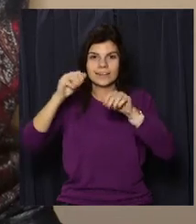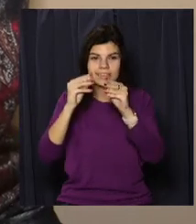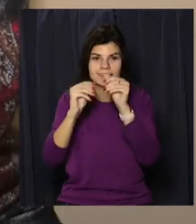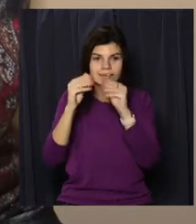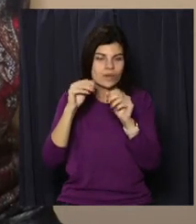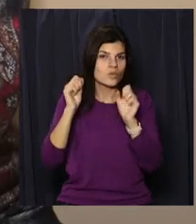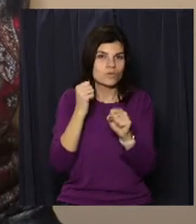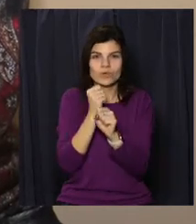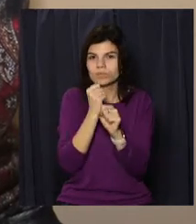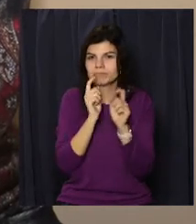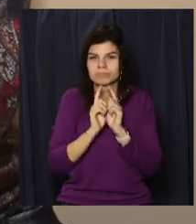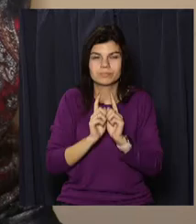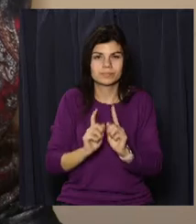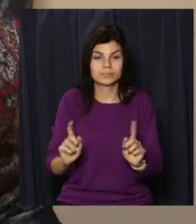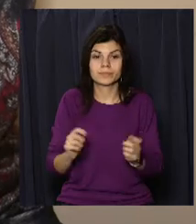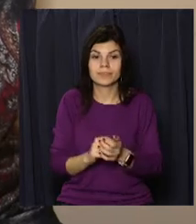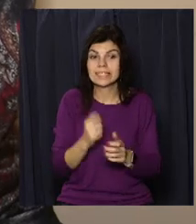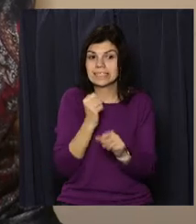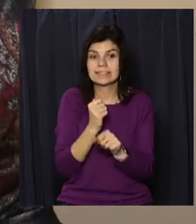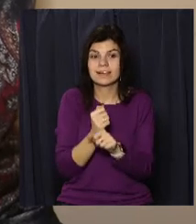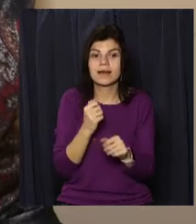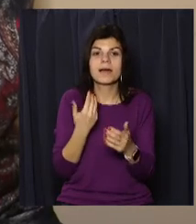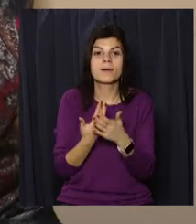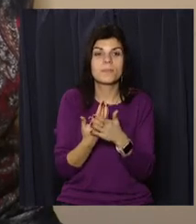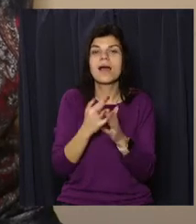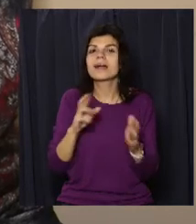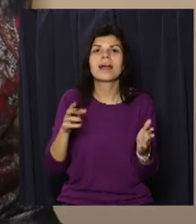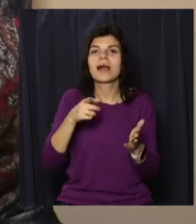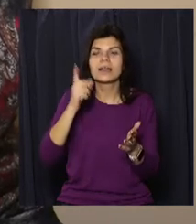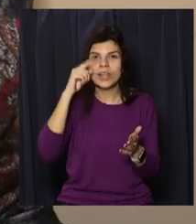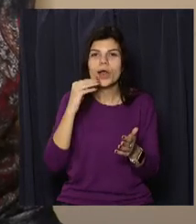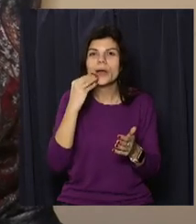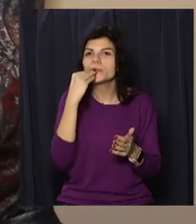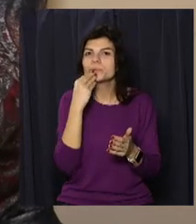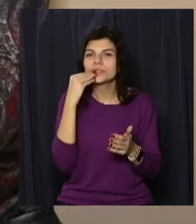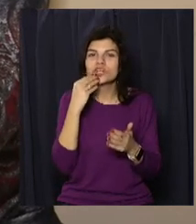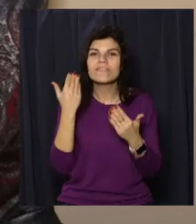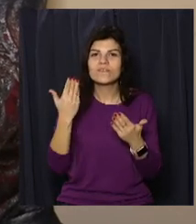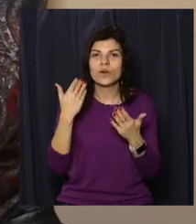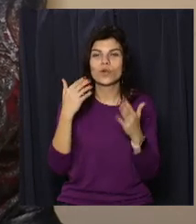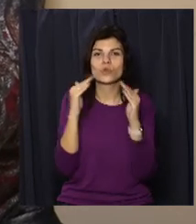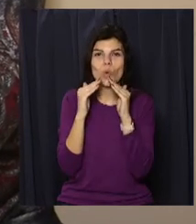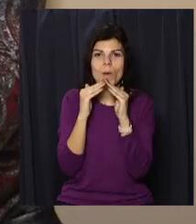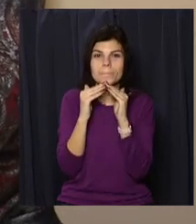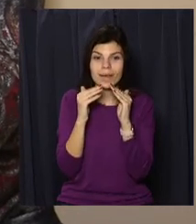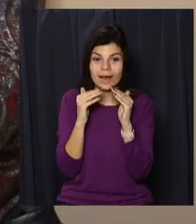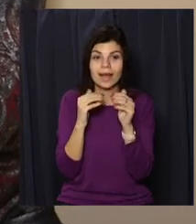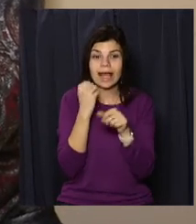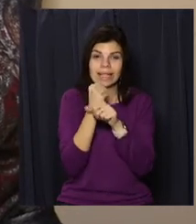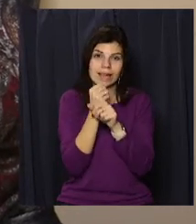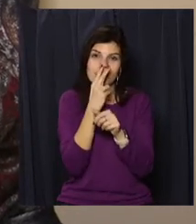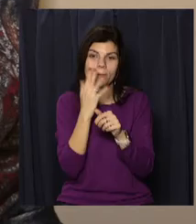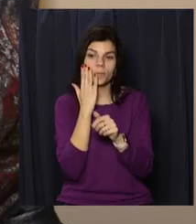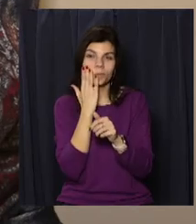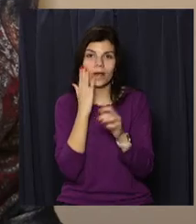творити композиції. Делаете, вот как по принципу пряничного домика. Делаете эскиз, делаете размеры